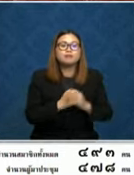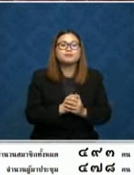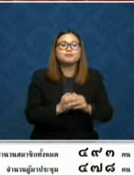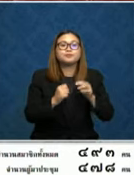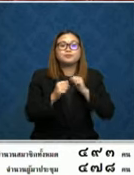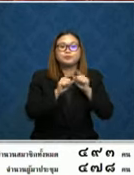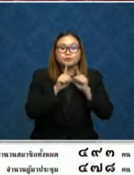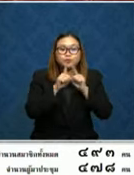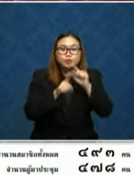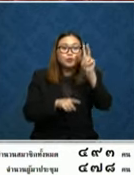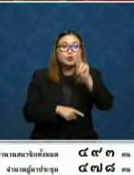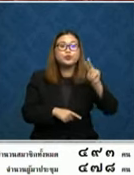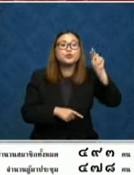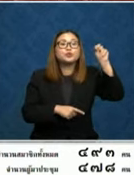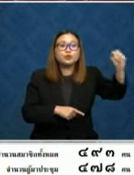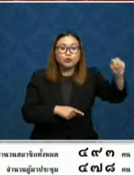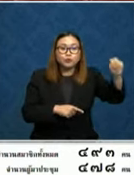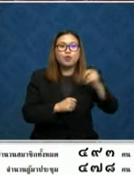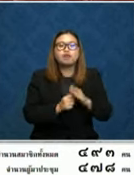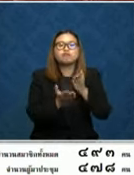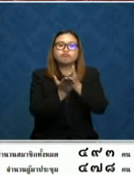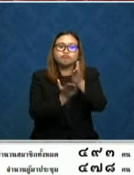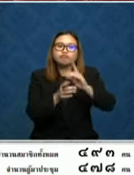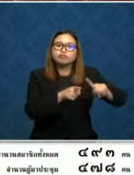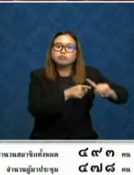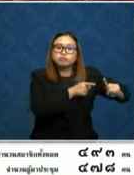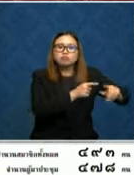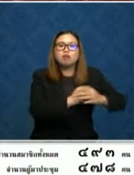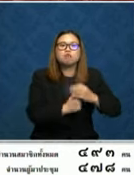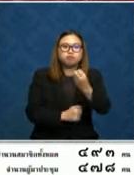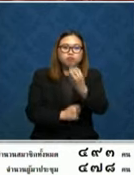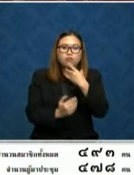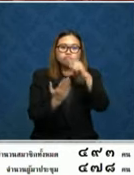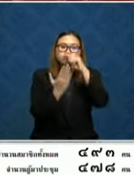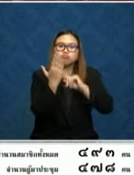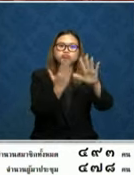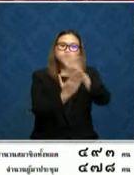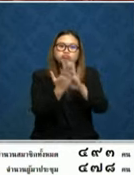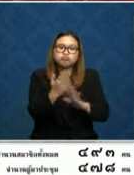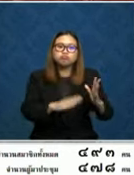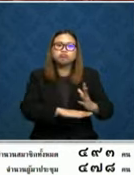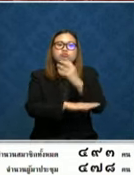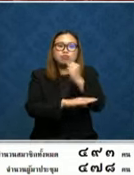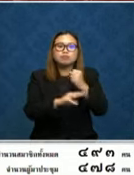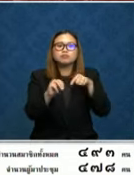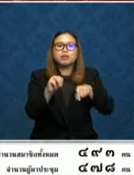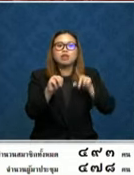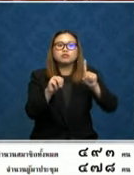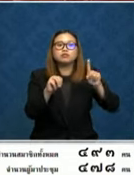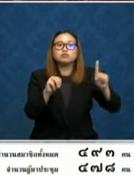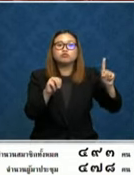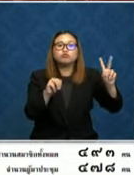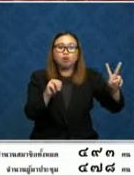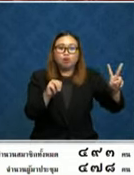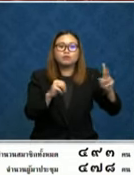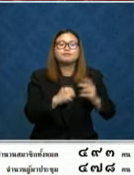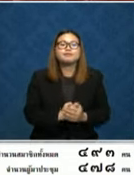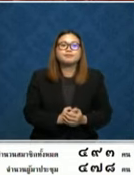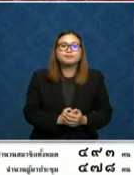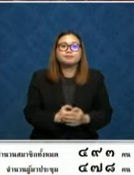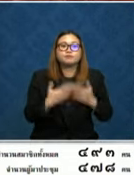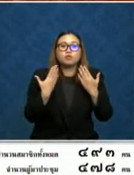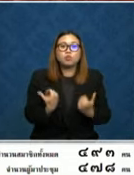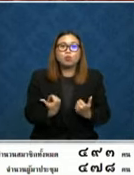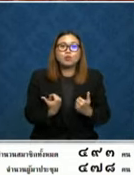เศษของ UN ในด้านต่างๆนะคะไม่ว่าจะเป็นเรื่องของการดำเนินคดีทางการเมืองนะคะอย่างมาตรา112ค่ะซึ่งวันนี้เนี่ยเราก็ต้องย